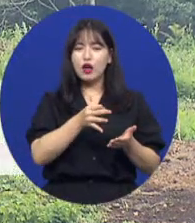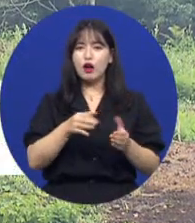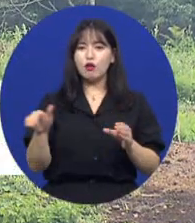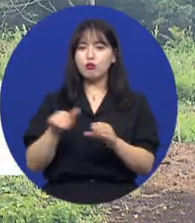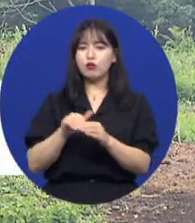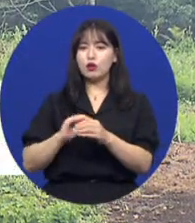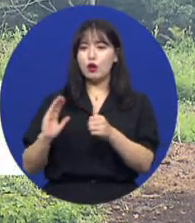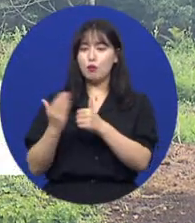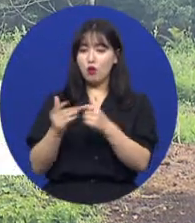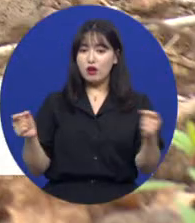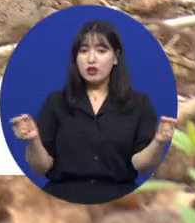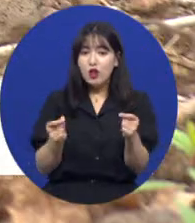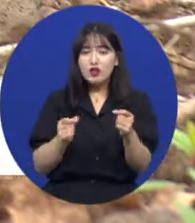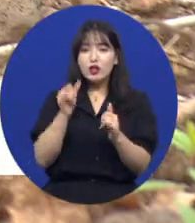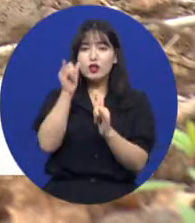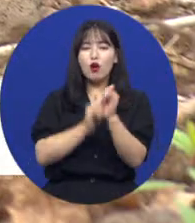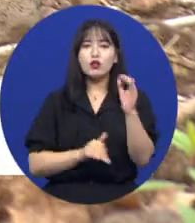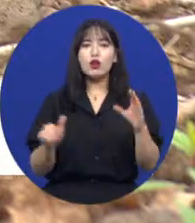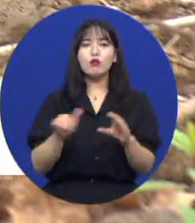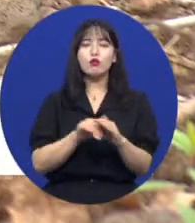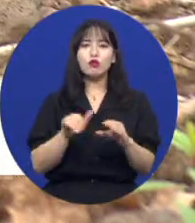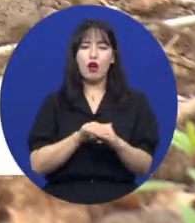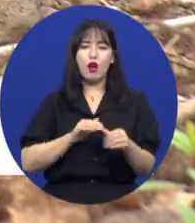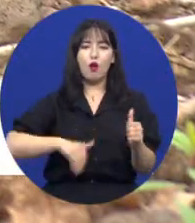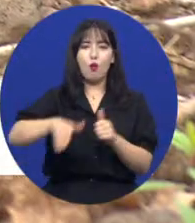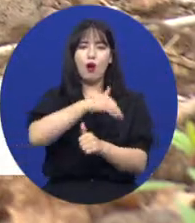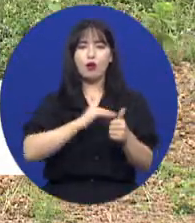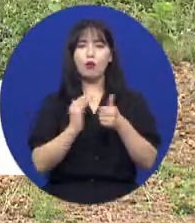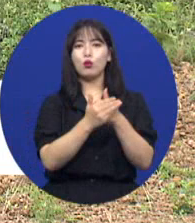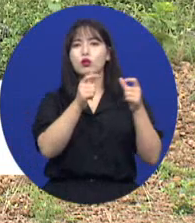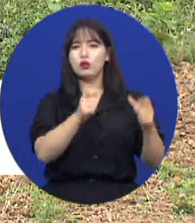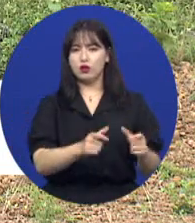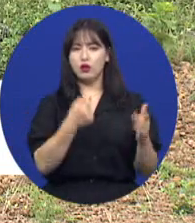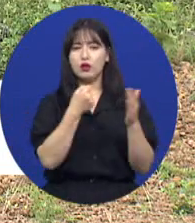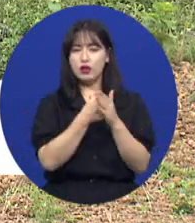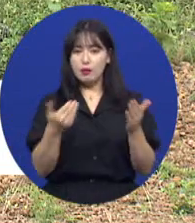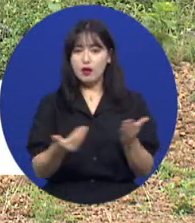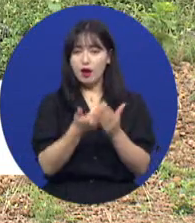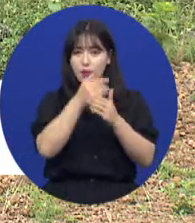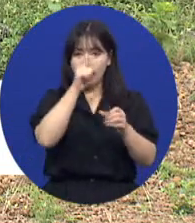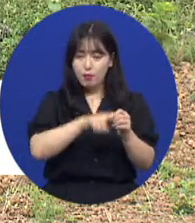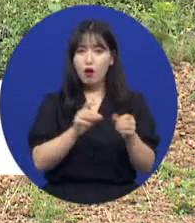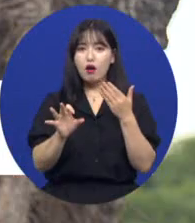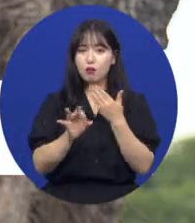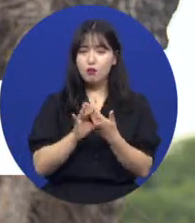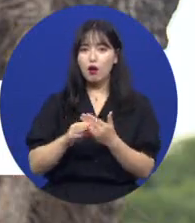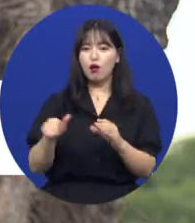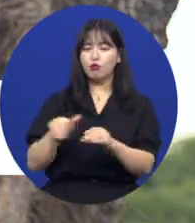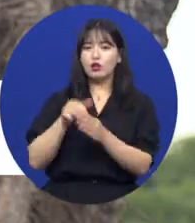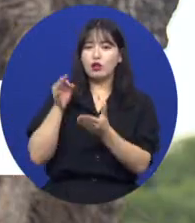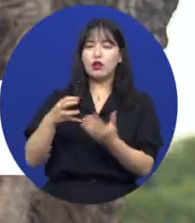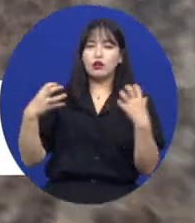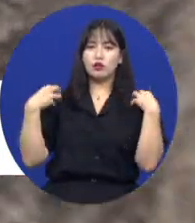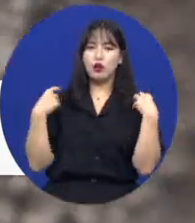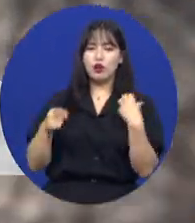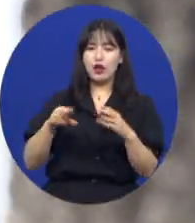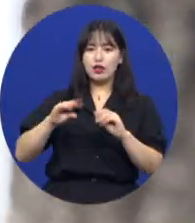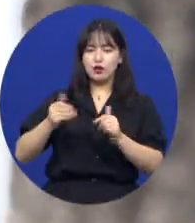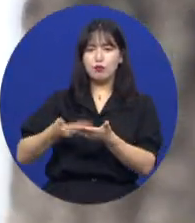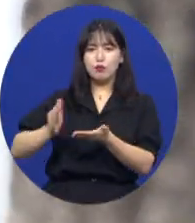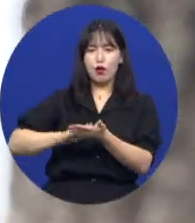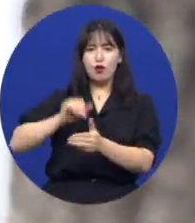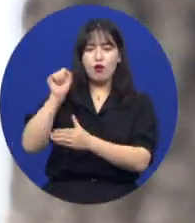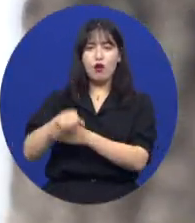인접한 역사 문화 환경 보전 지역으로 개발 하려면 문화재청 등을 거쳐 현상변경 허가를 받아야 하지만